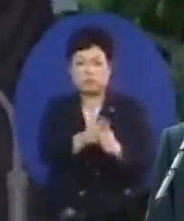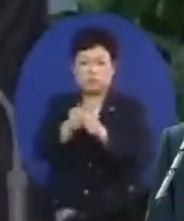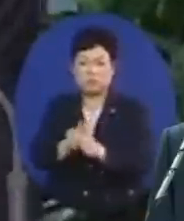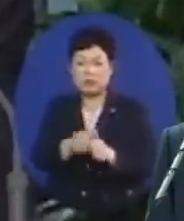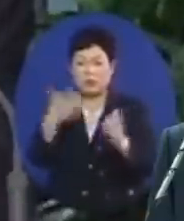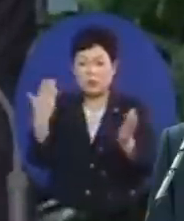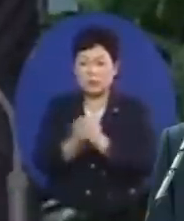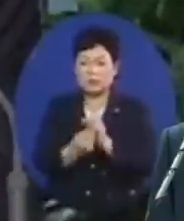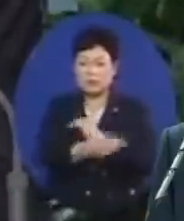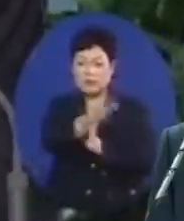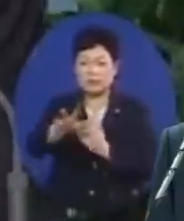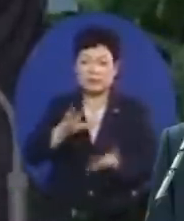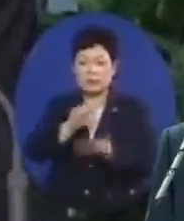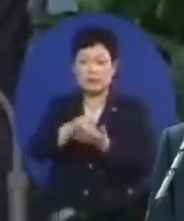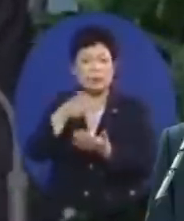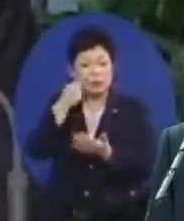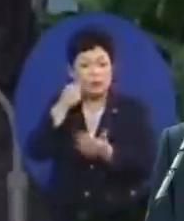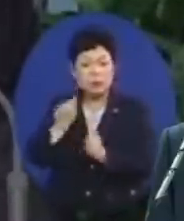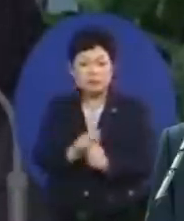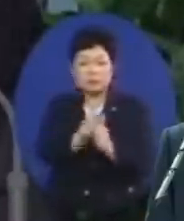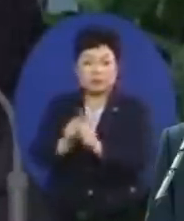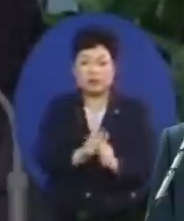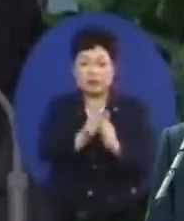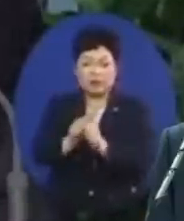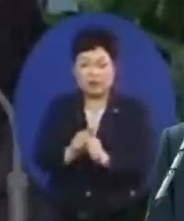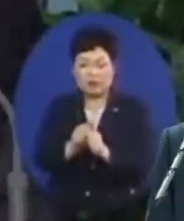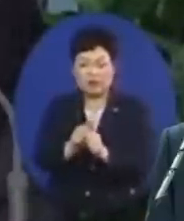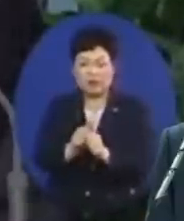완전히 우리를 점령하지는 못하고 붙어다녀요.